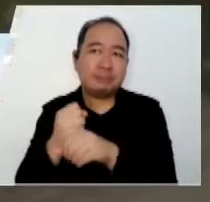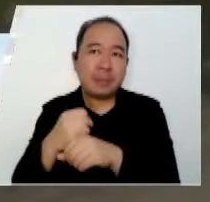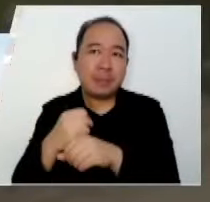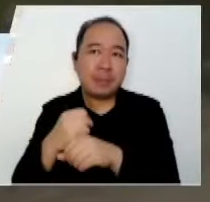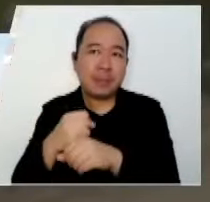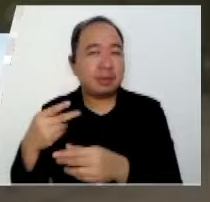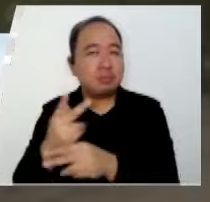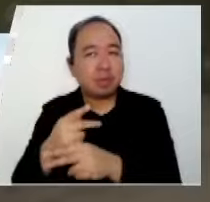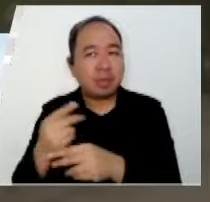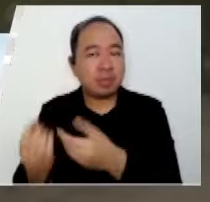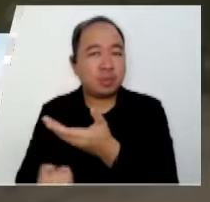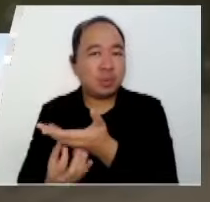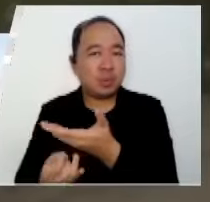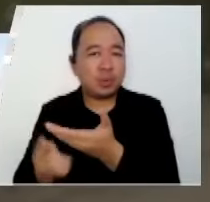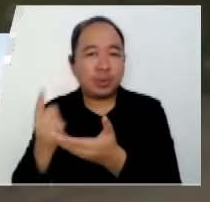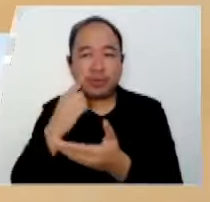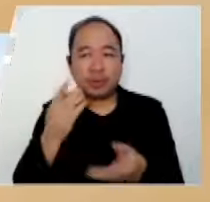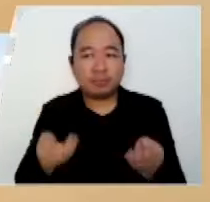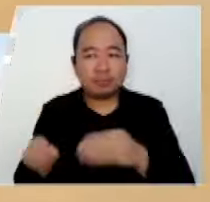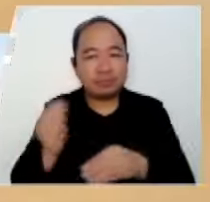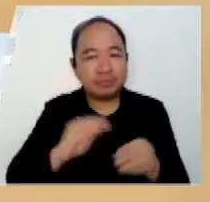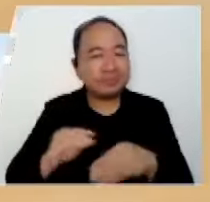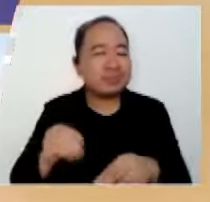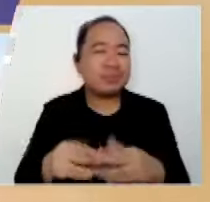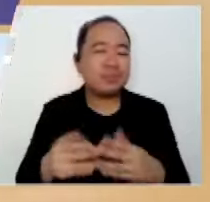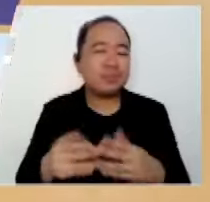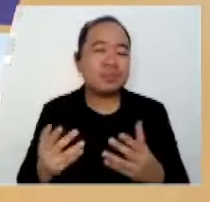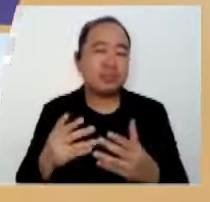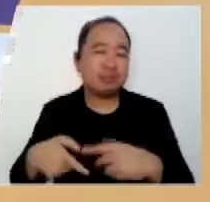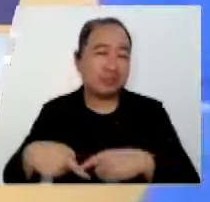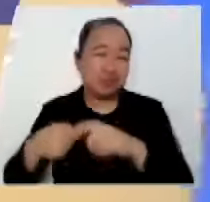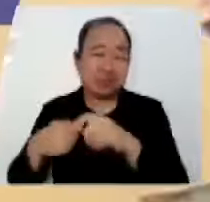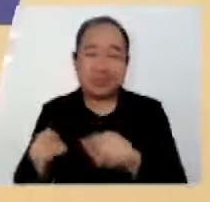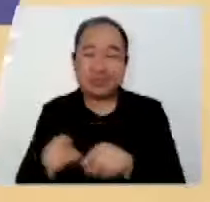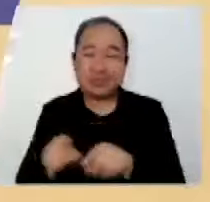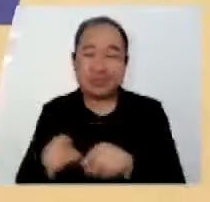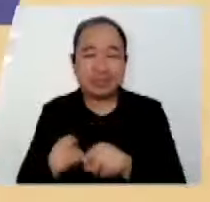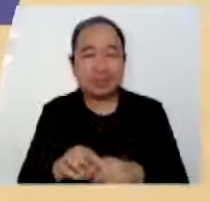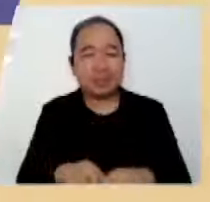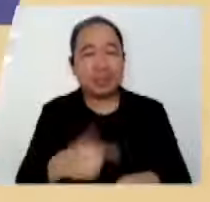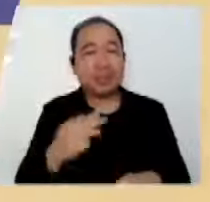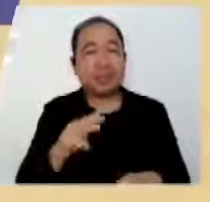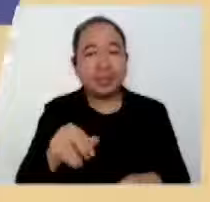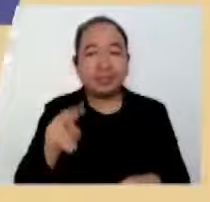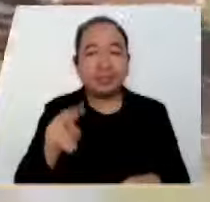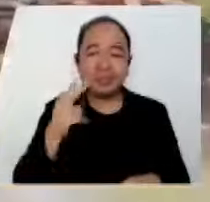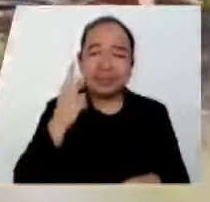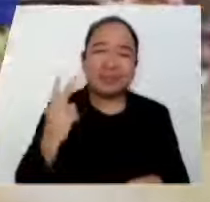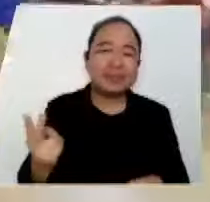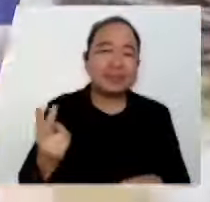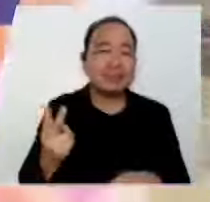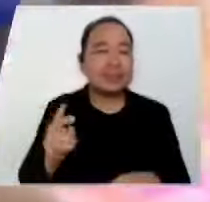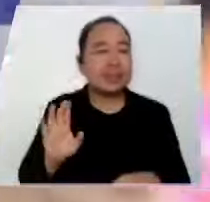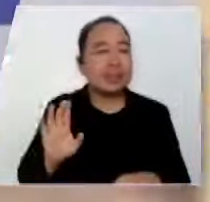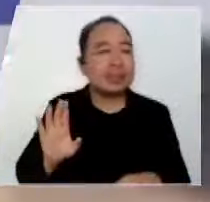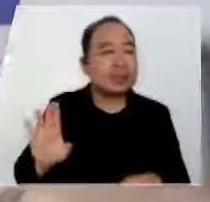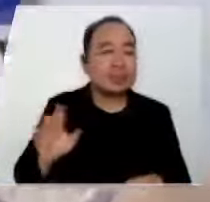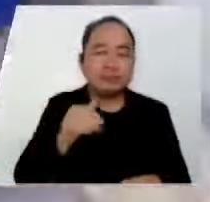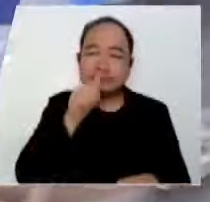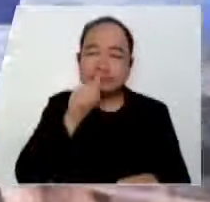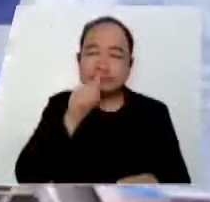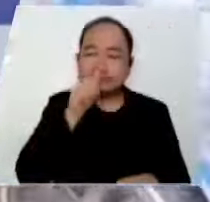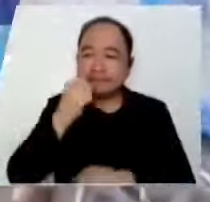para mabalot namin, ma'am. Nakita ng GMA Kapuso Foundation ang hirap ng mga